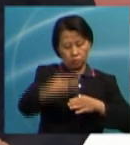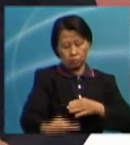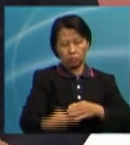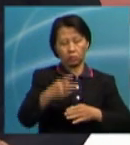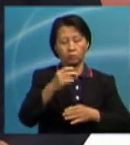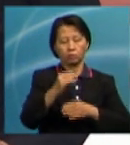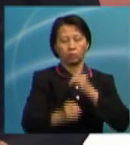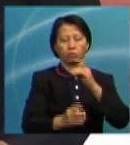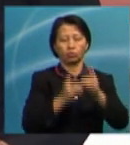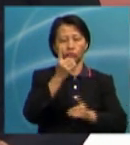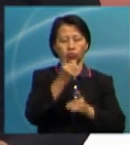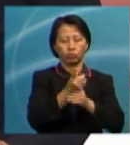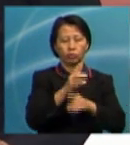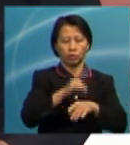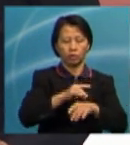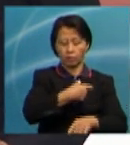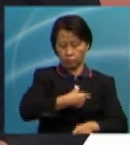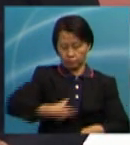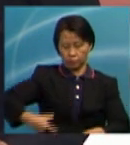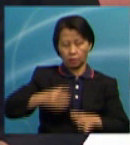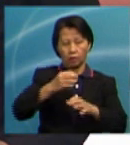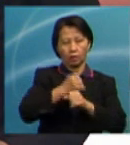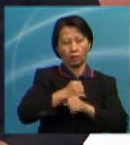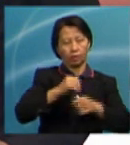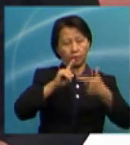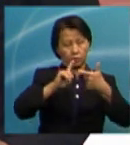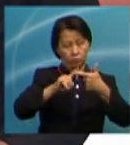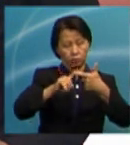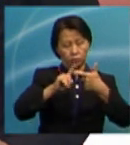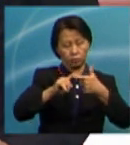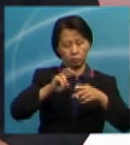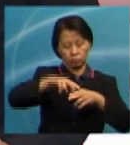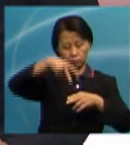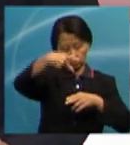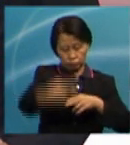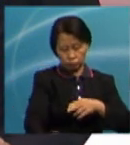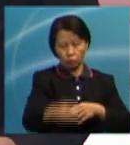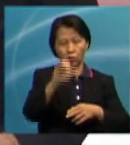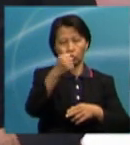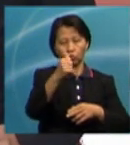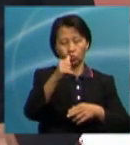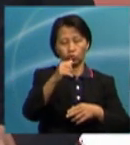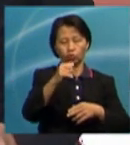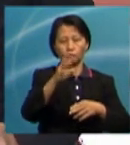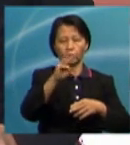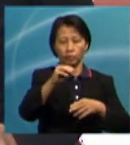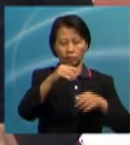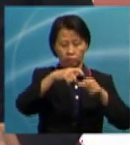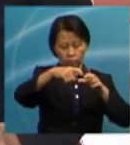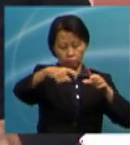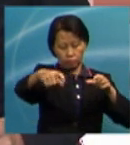di Beijing beliau meraih pingat perak menerusi acara terujun 10 met platform